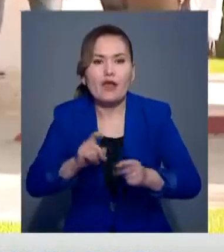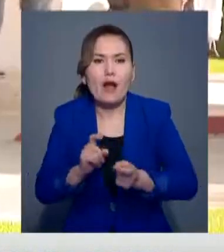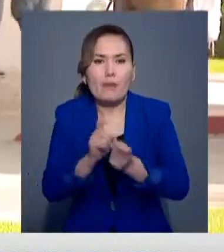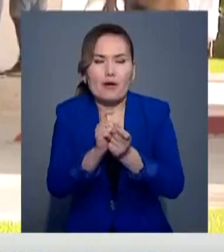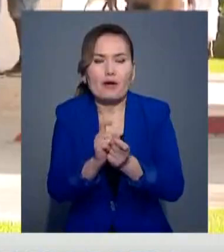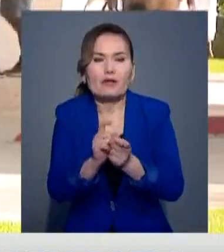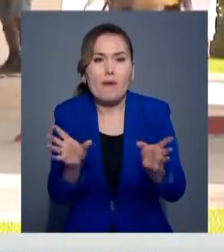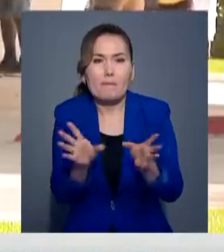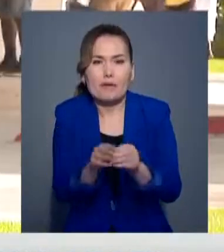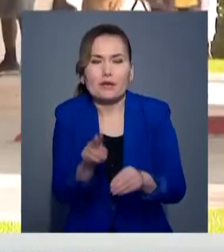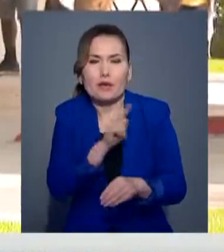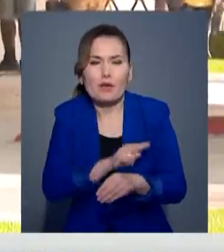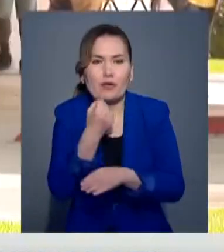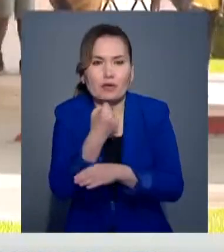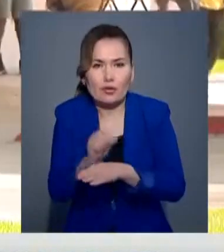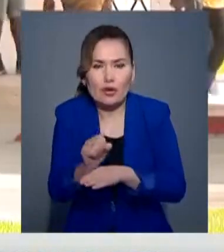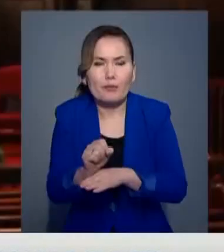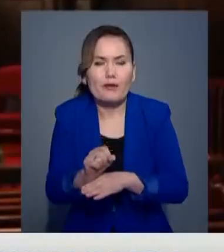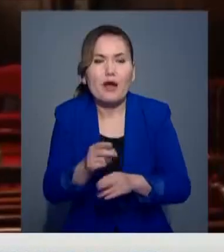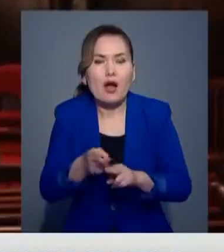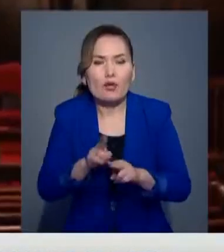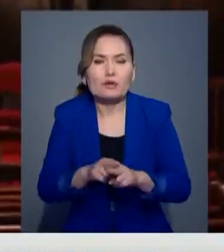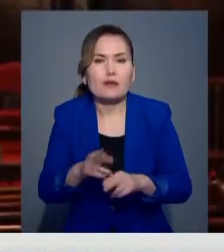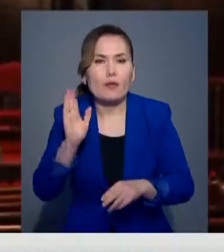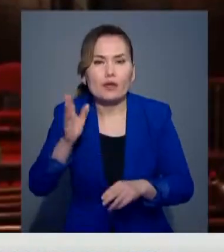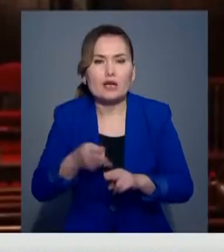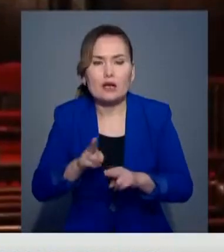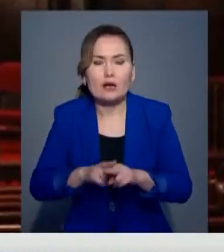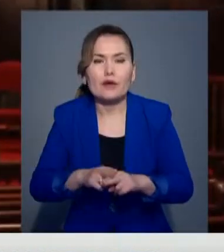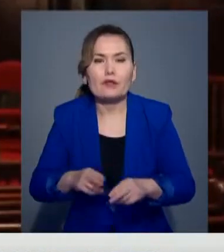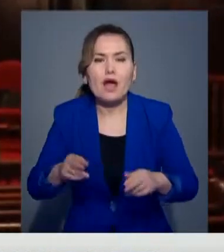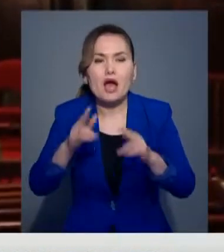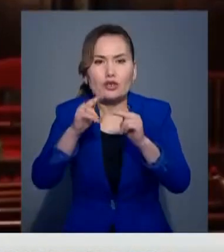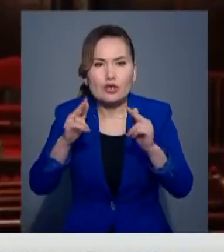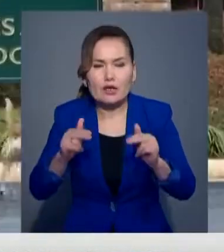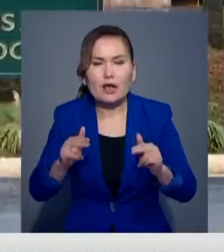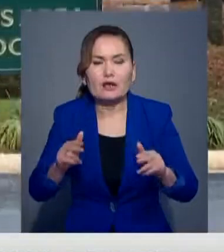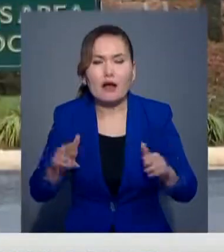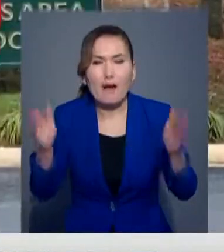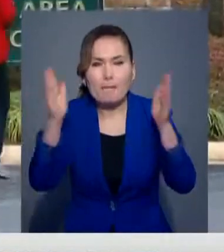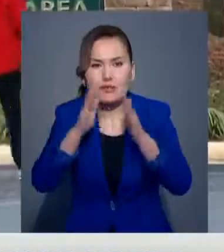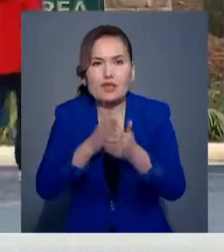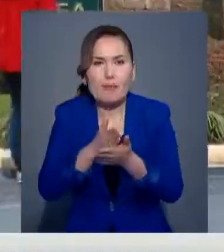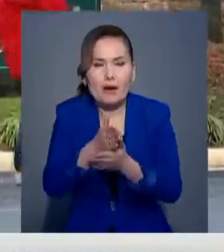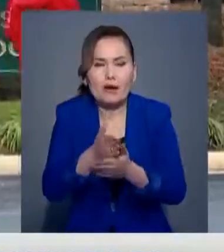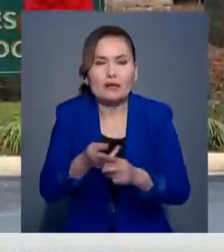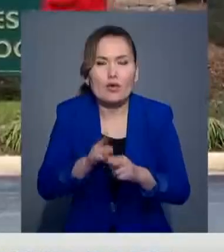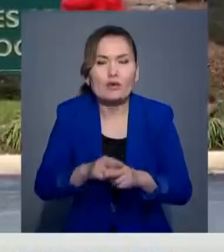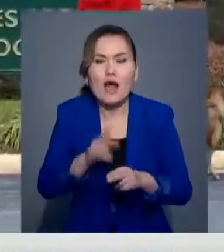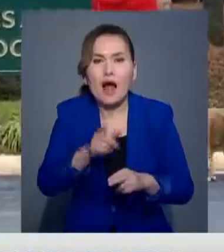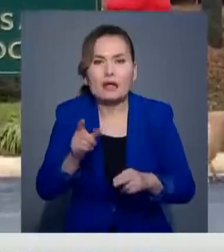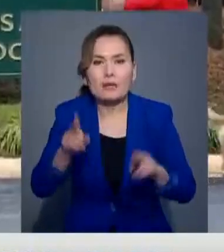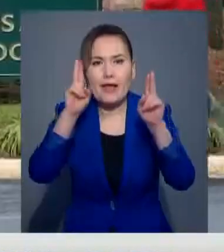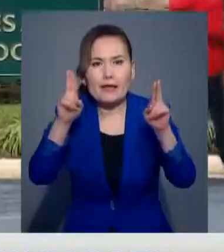күш біріктіруге шақырды. Бұл күндері шіркеу, мешіт пен синаголарға баратын жұртқа бас хатшы санитарлық ережелерді